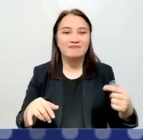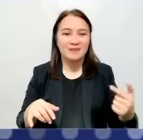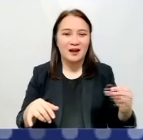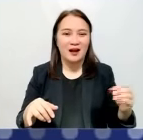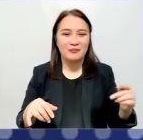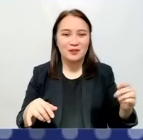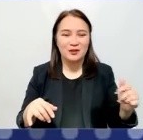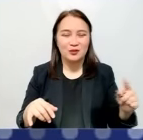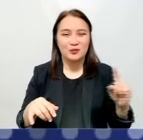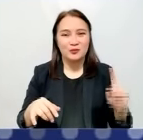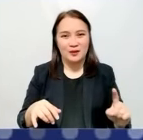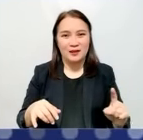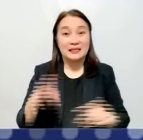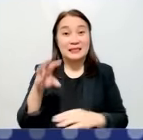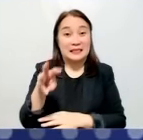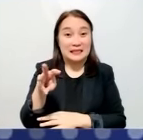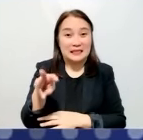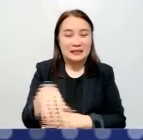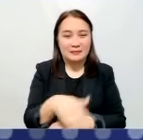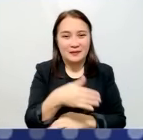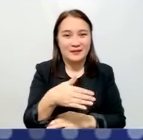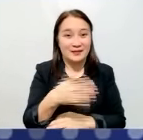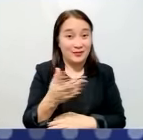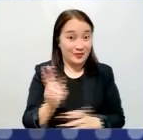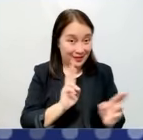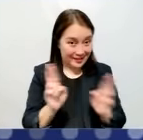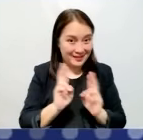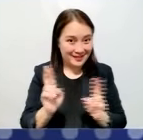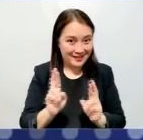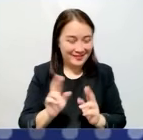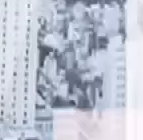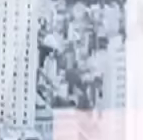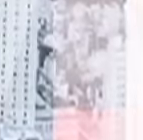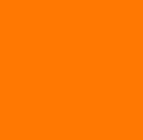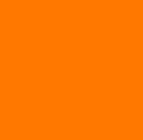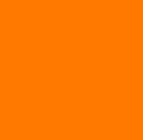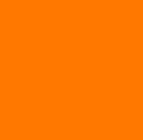6. Ready ba mga volleyball fans? Ilang tulog na lang.